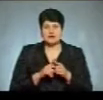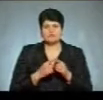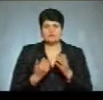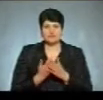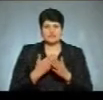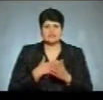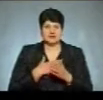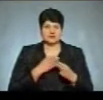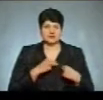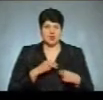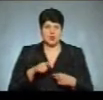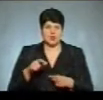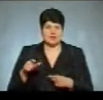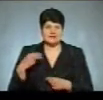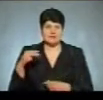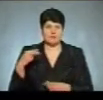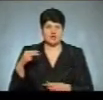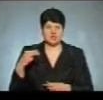із Запоріжжя.